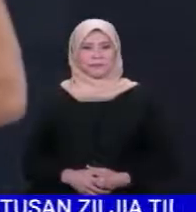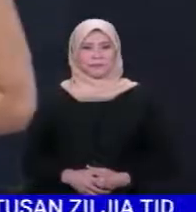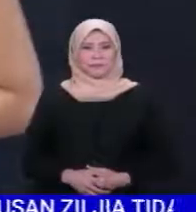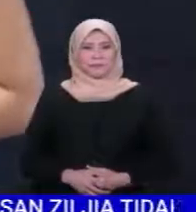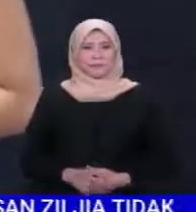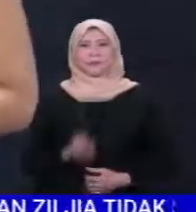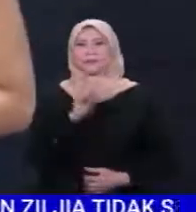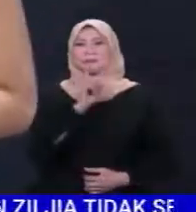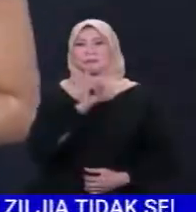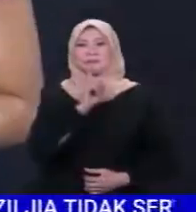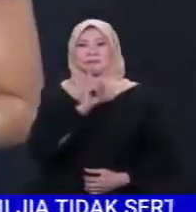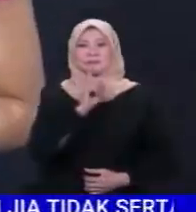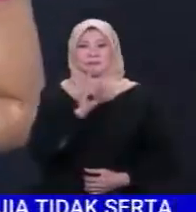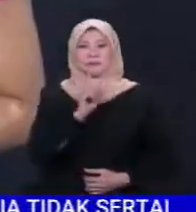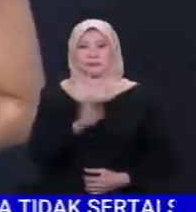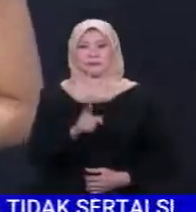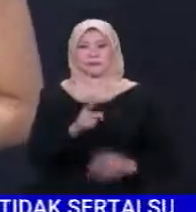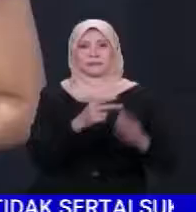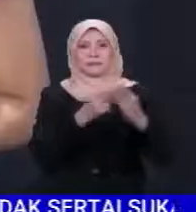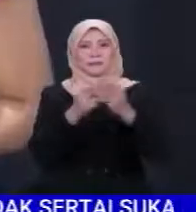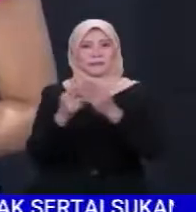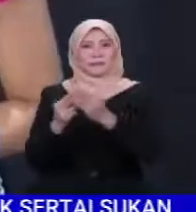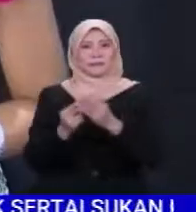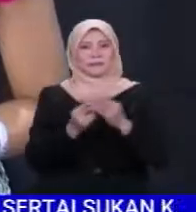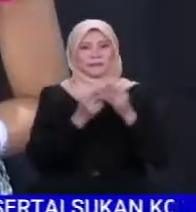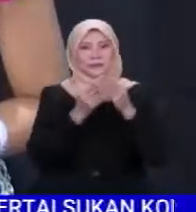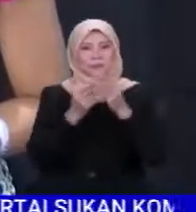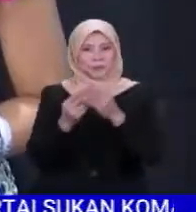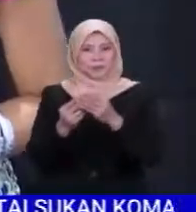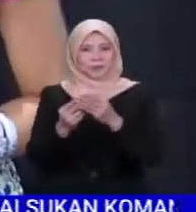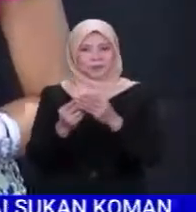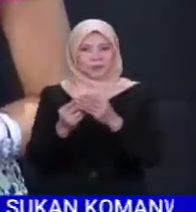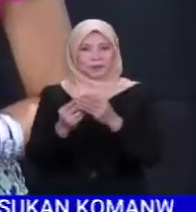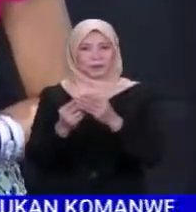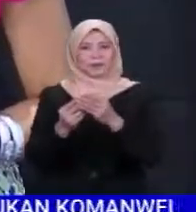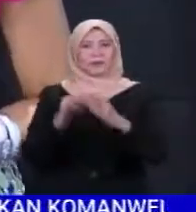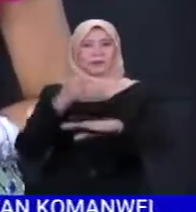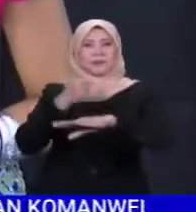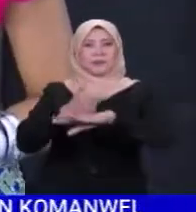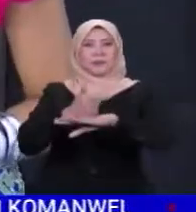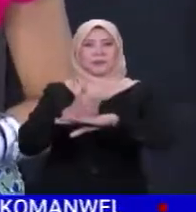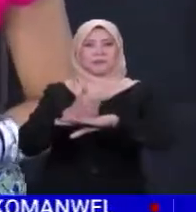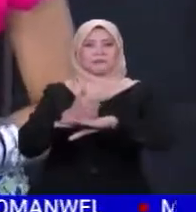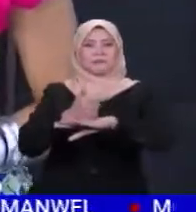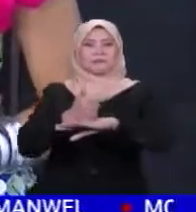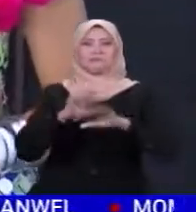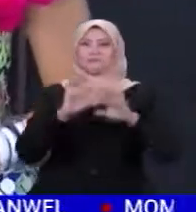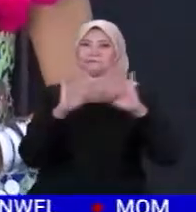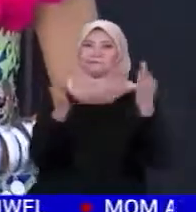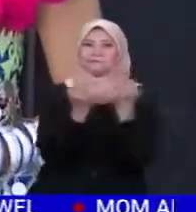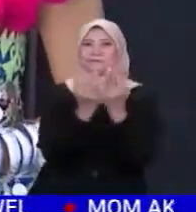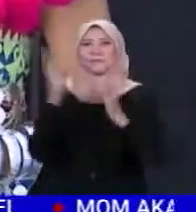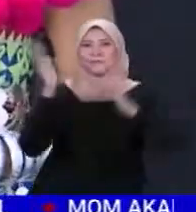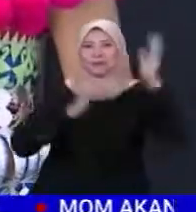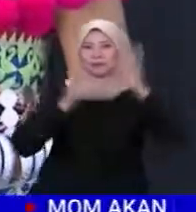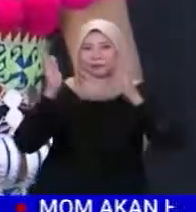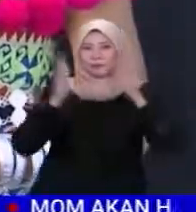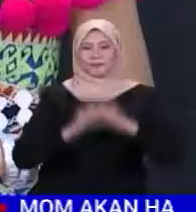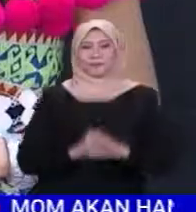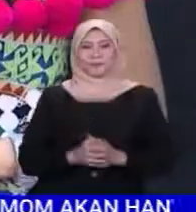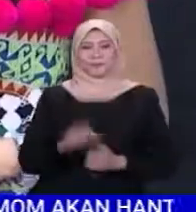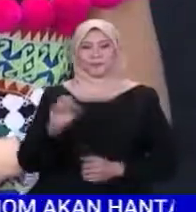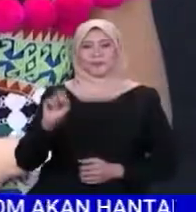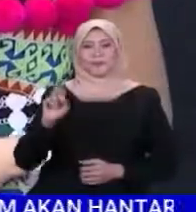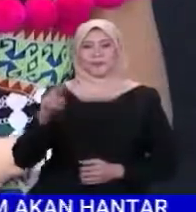sememangnya getik-getik perpaduan seperti inilah wujudnya semangat muhibah kuarga Malaysia Mohamad